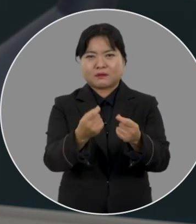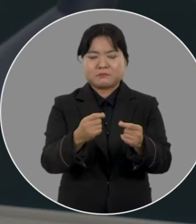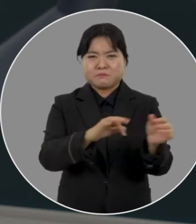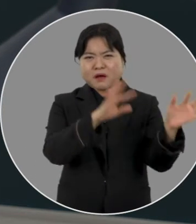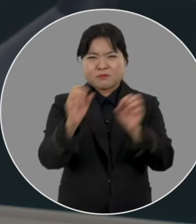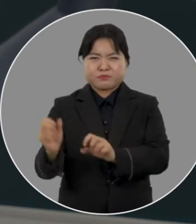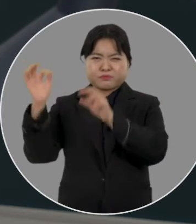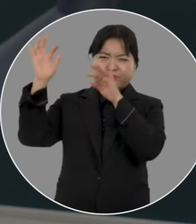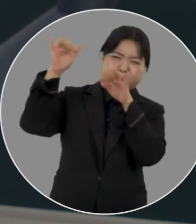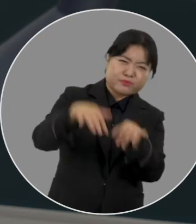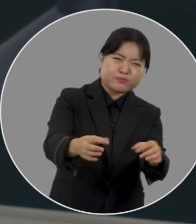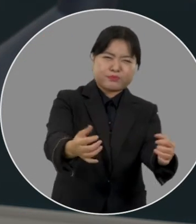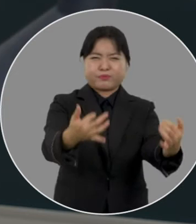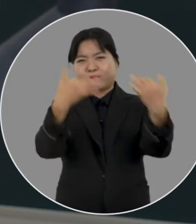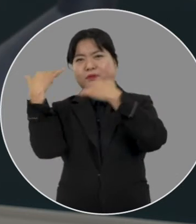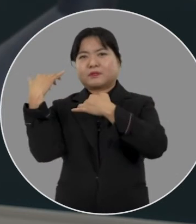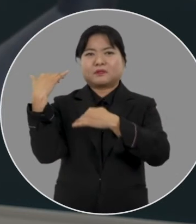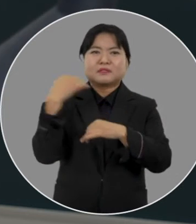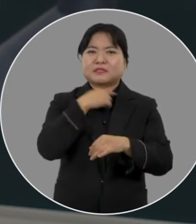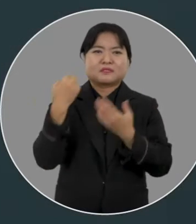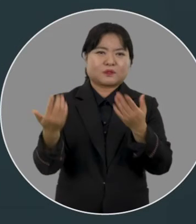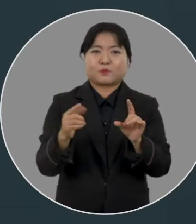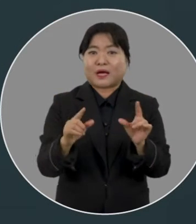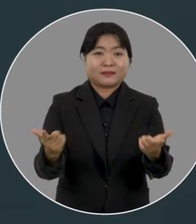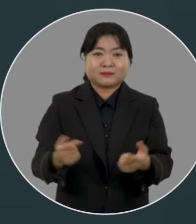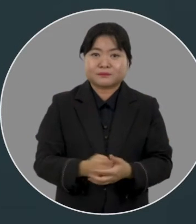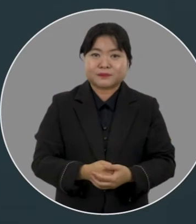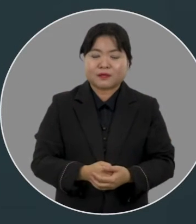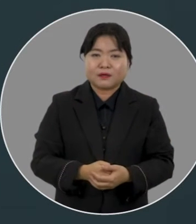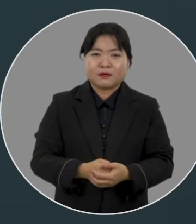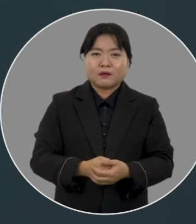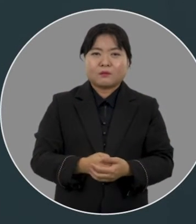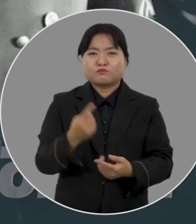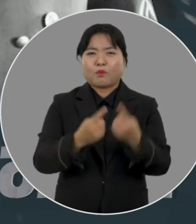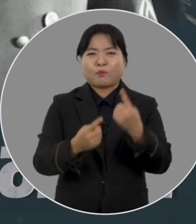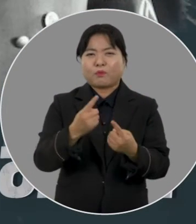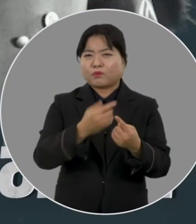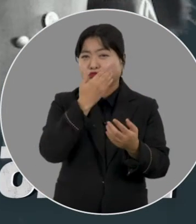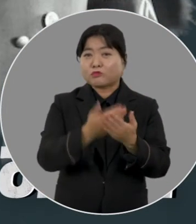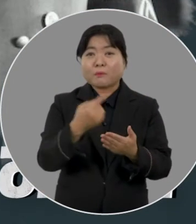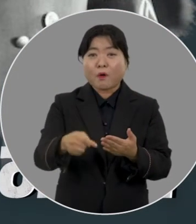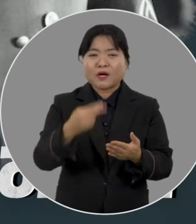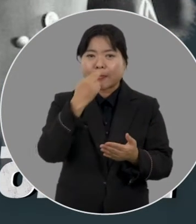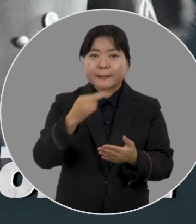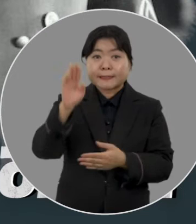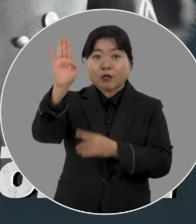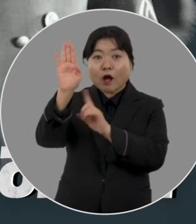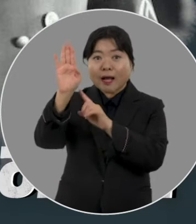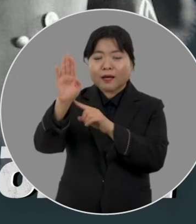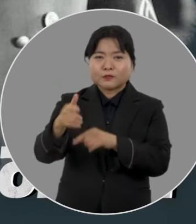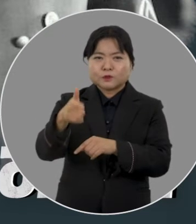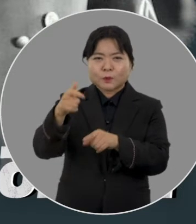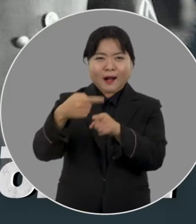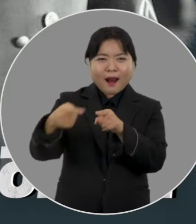닥쳐와서 벌어진 그런 희생이 아니었죠. 그리고 무엇보다 중요한 건 히틀러가 총칼로